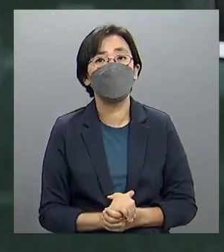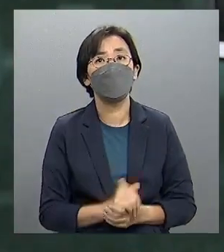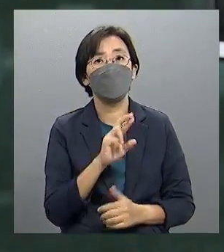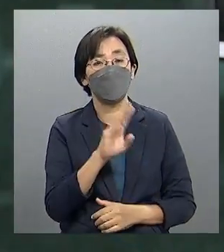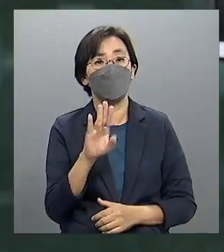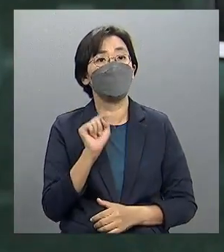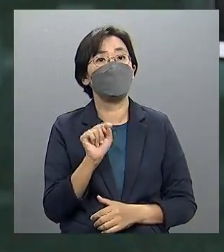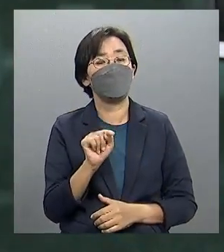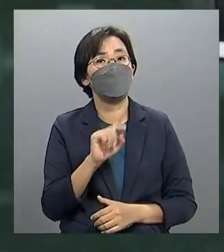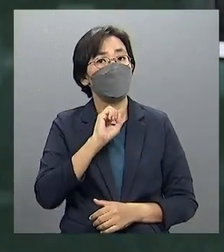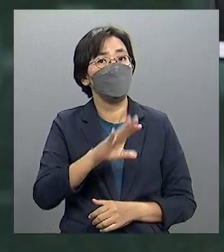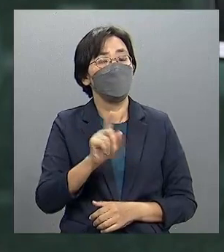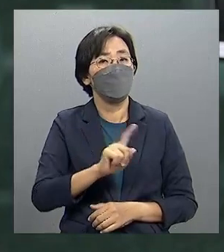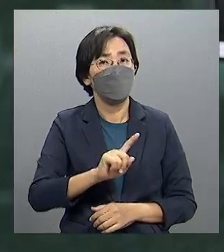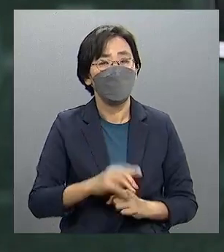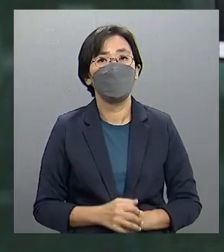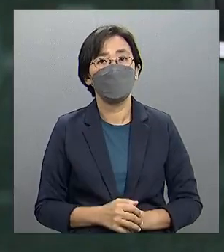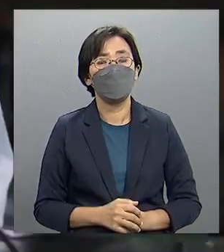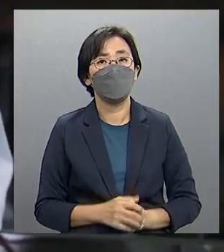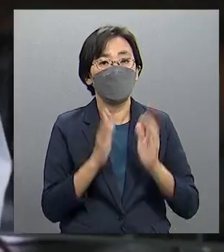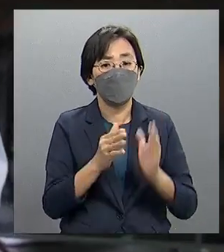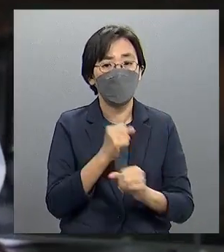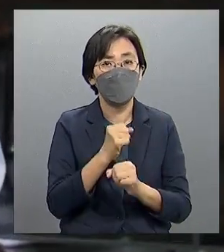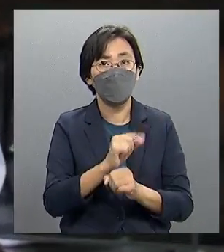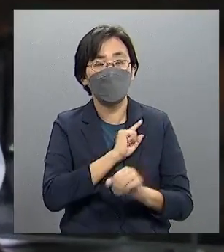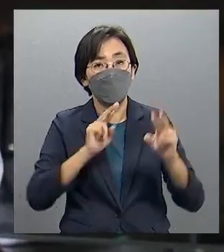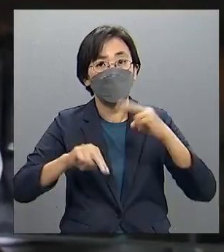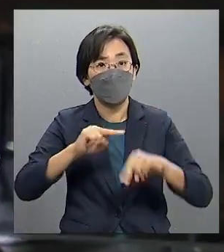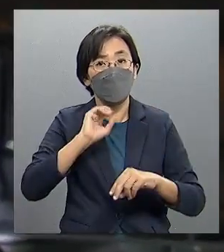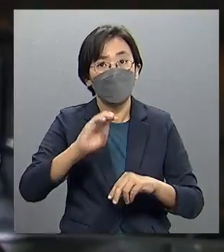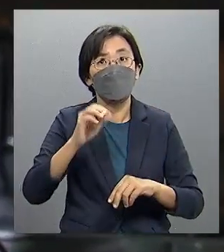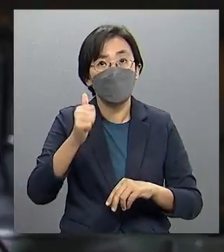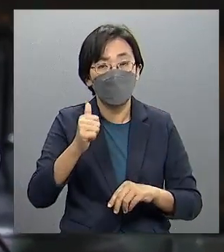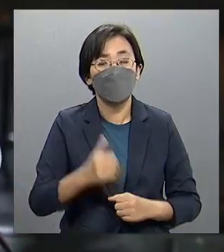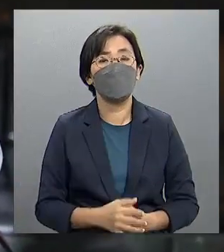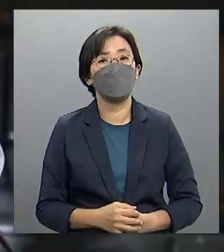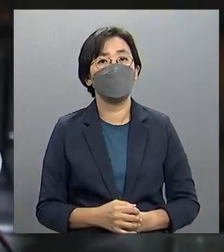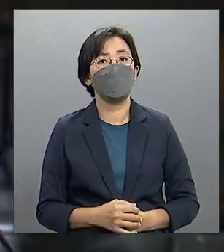แจ้งเขาเรียกว่าเจ้าหน้าที่ที่เขาดูแลตรงจุดนี้อะไรได้ไหมคร ับ จริงๆเนี่ยวันนี้นะฮะในบ้